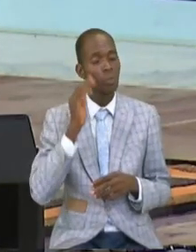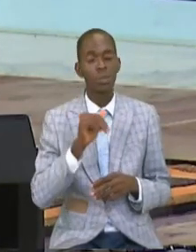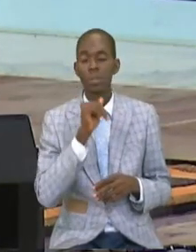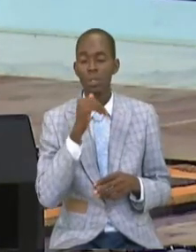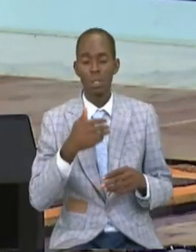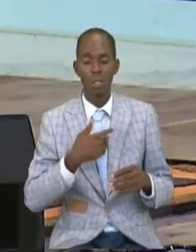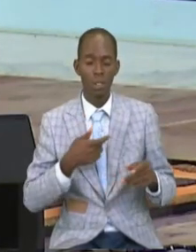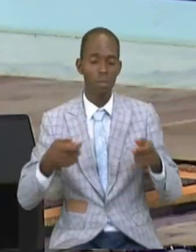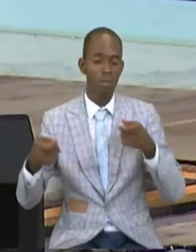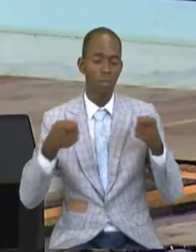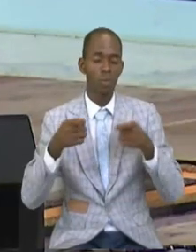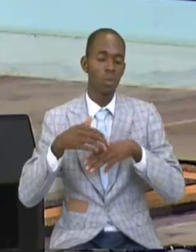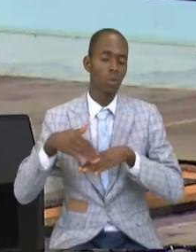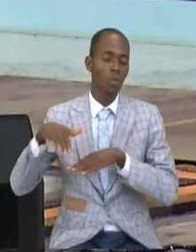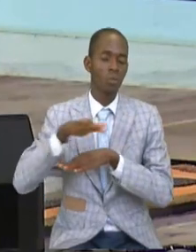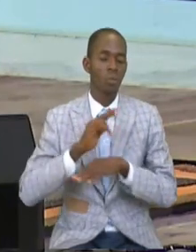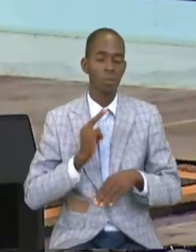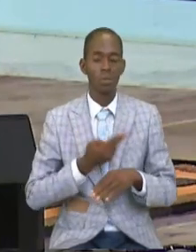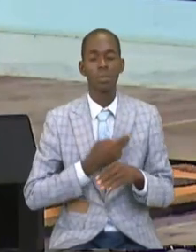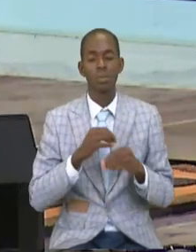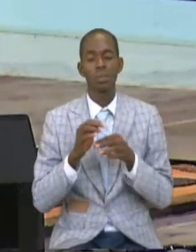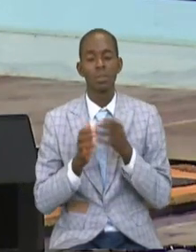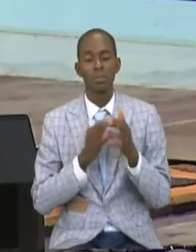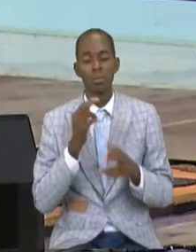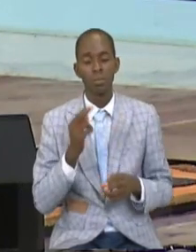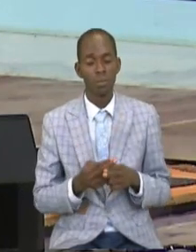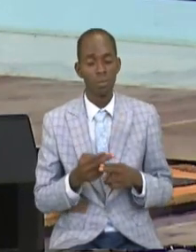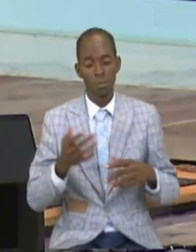Le moi n'aura plus la domination sur nous.